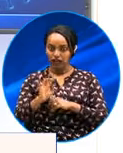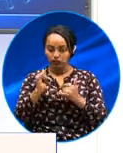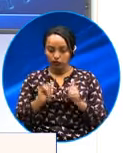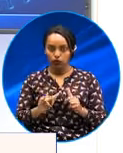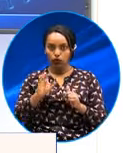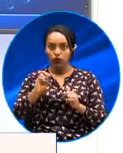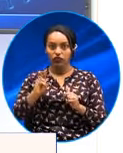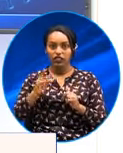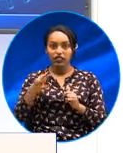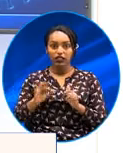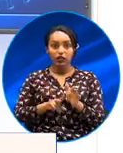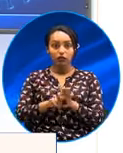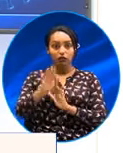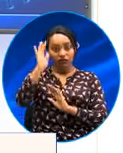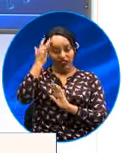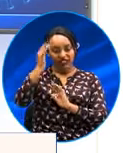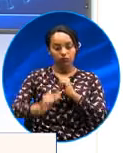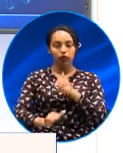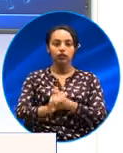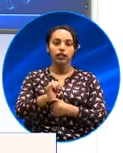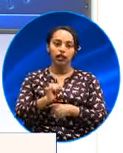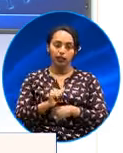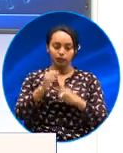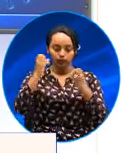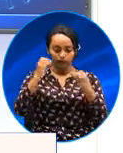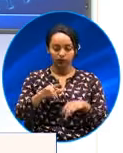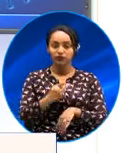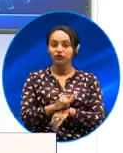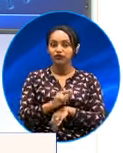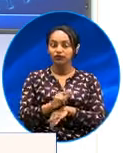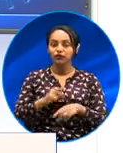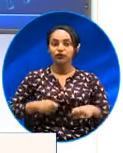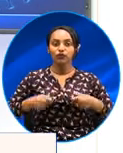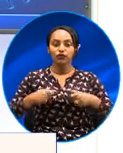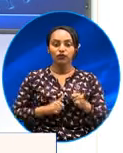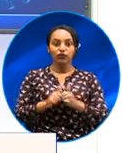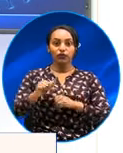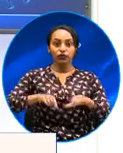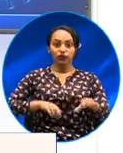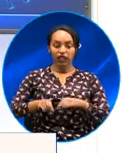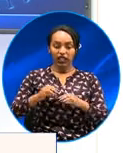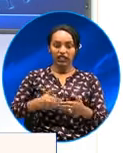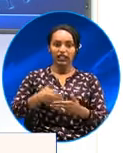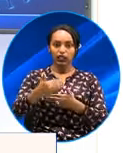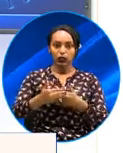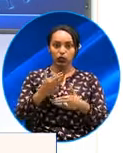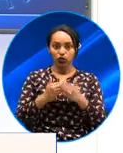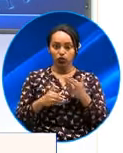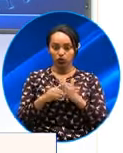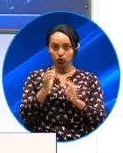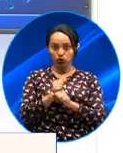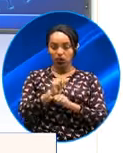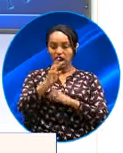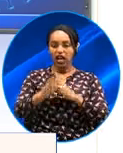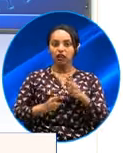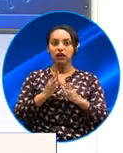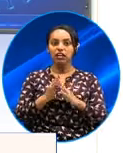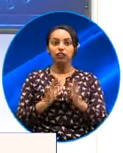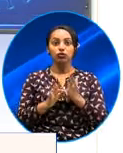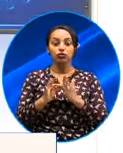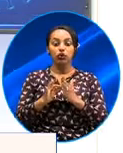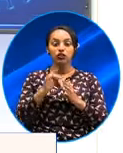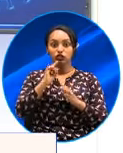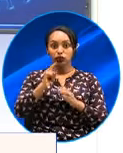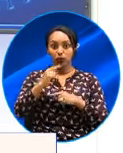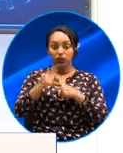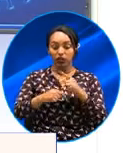በዚሁ የኮቪድ-19 ኮሮና ቫይረስ ወረርሽኝ በመጠቃትም በርካታ ዜጎቻቸውን ለህልፈት በመዳረግ ተከታዩን ደረጃ ነው የሚይዙት። ወደ ዓለም አቀፍ አሃዞቻችን